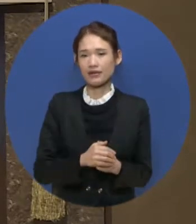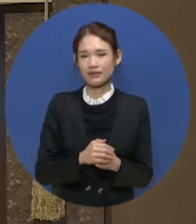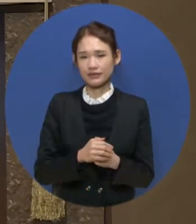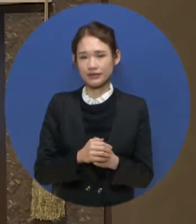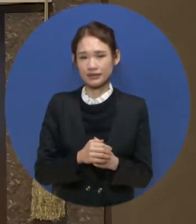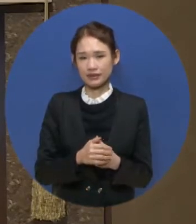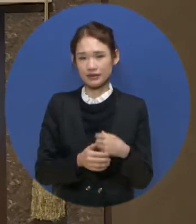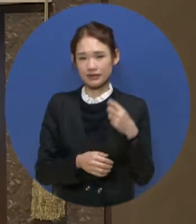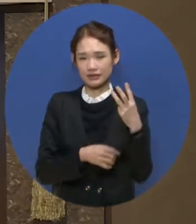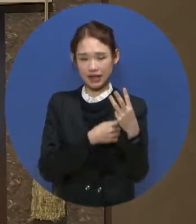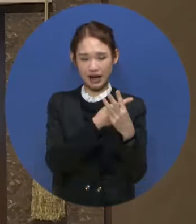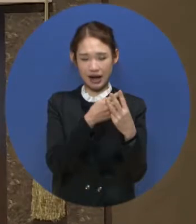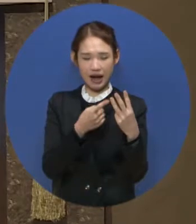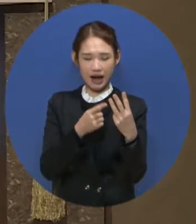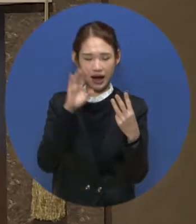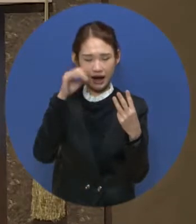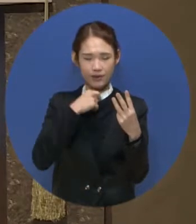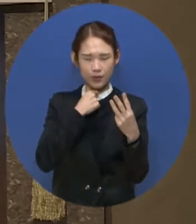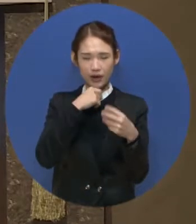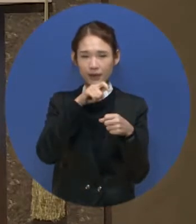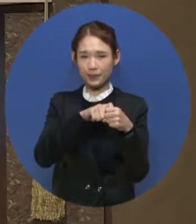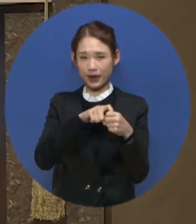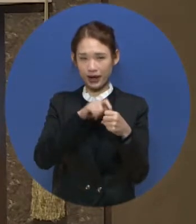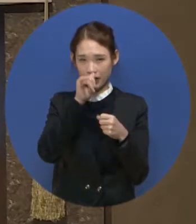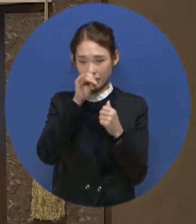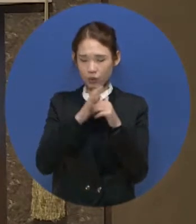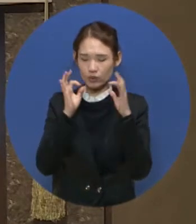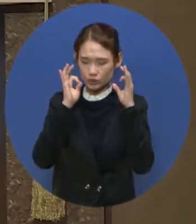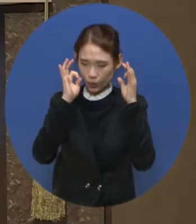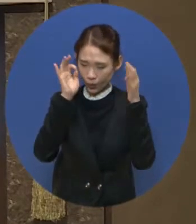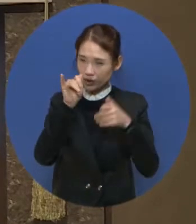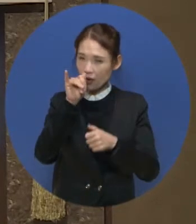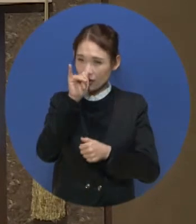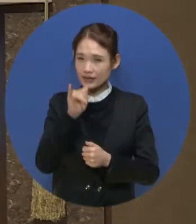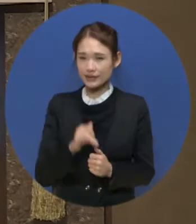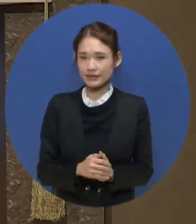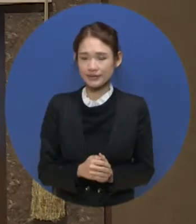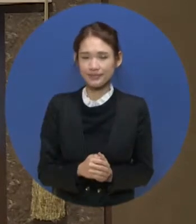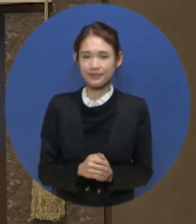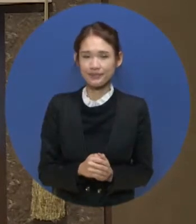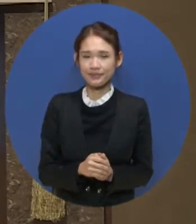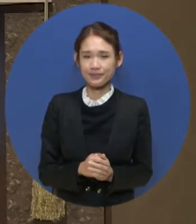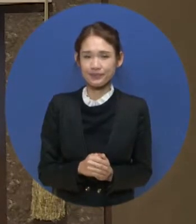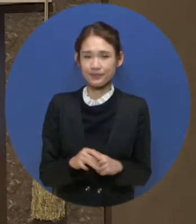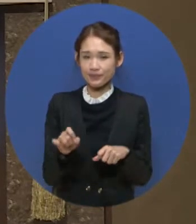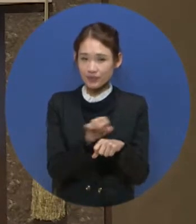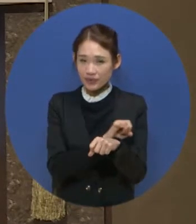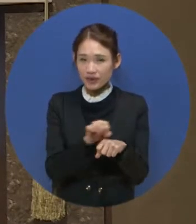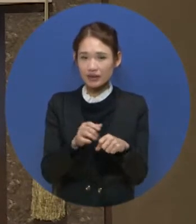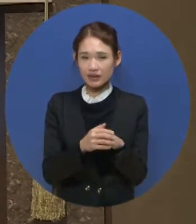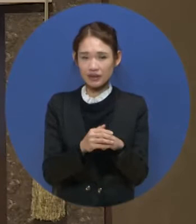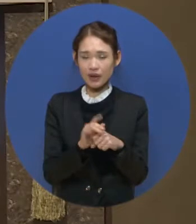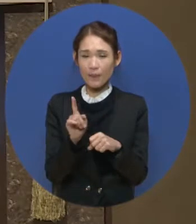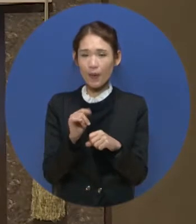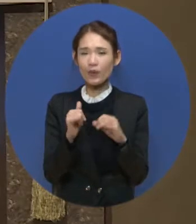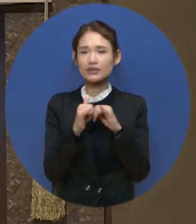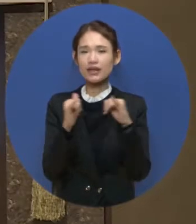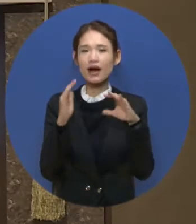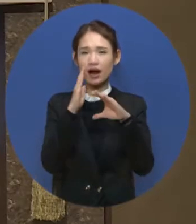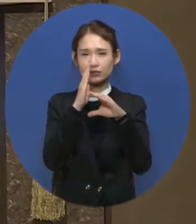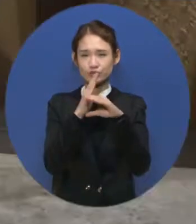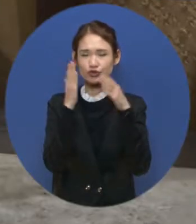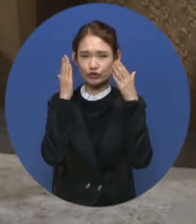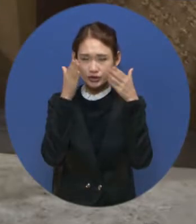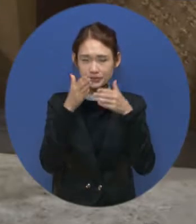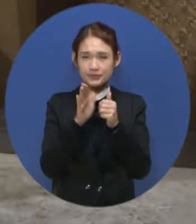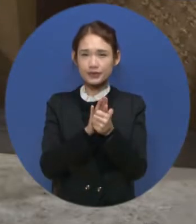세 가지의 지향점을 갖고 저희가 이제 노력을 하고 있는데요. 특히 이제 그 사람 중심의